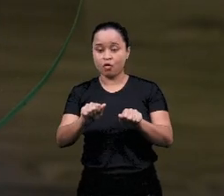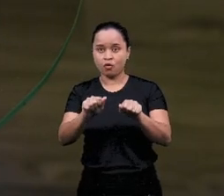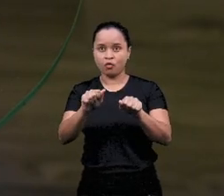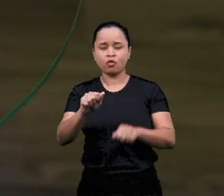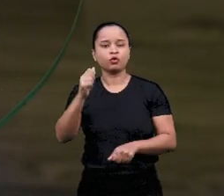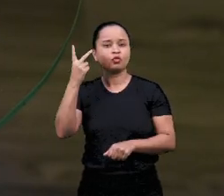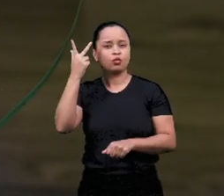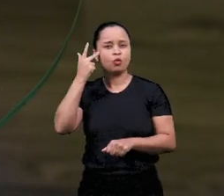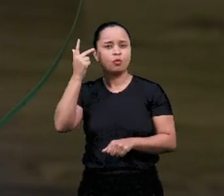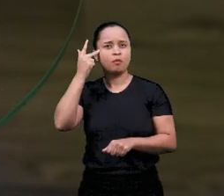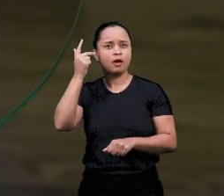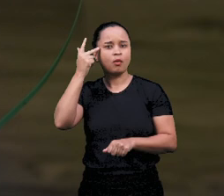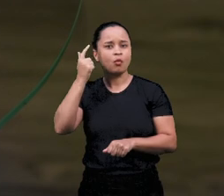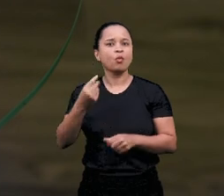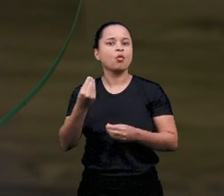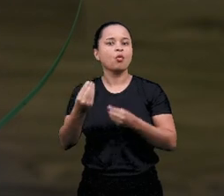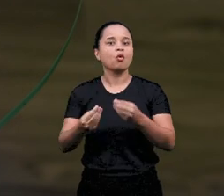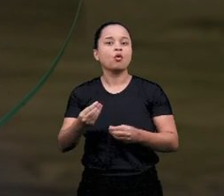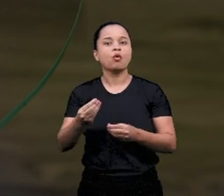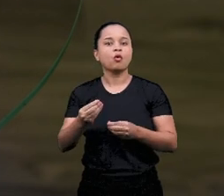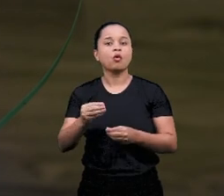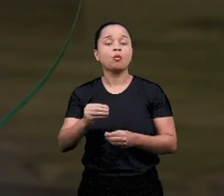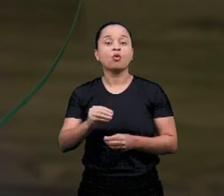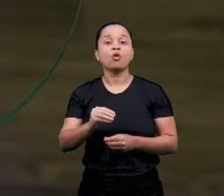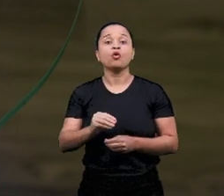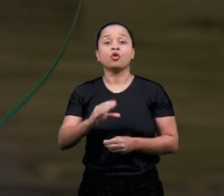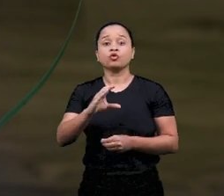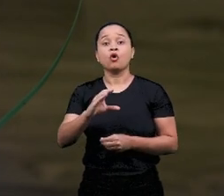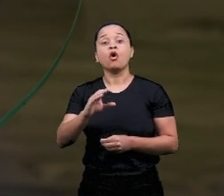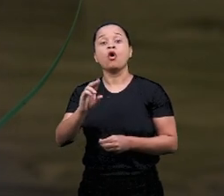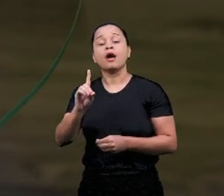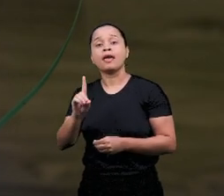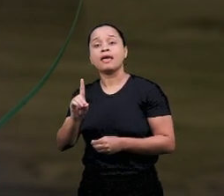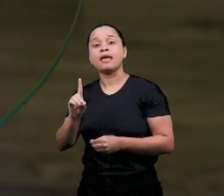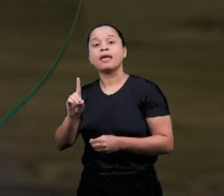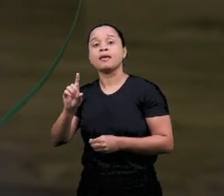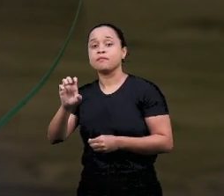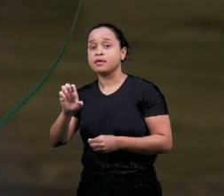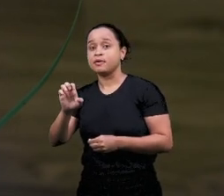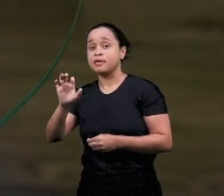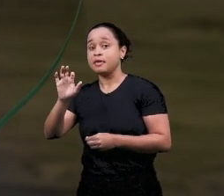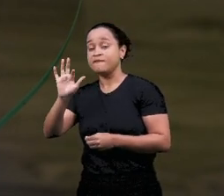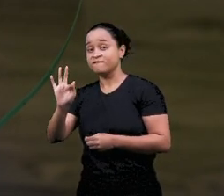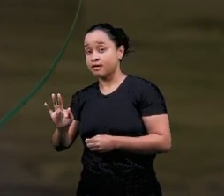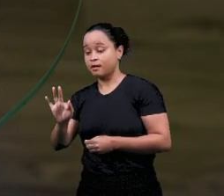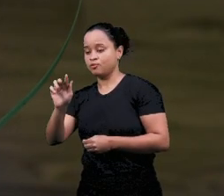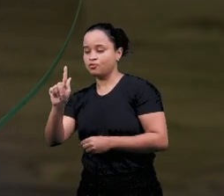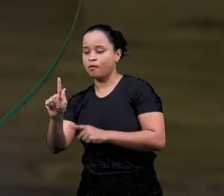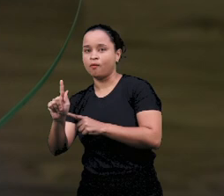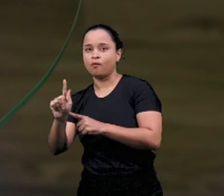normale dans le Do, Ré, Mi, Fa, Sol. Et nous allons commencer avec le Mi, avec le troisième doigt.